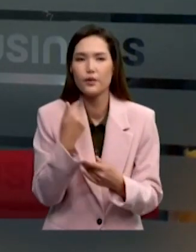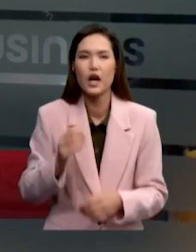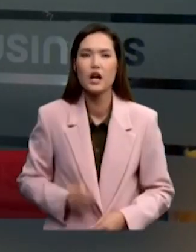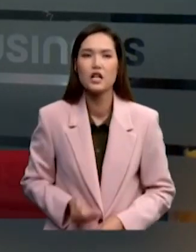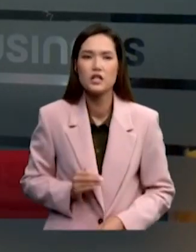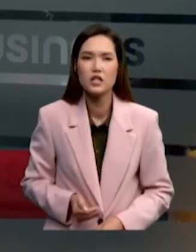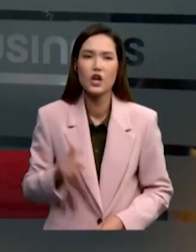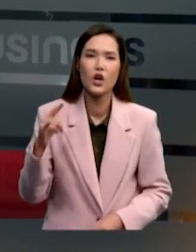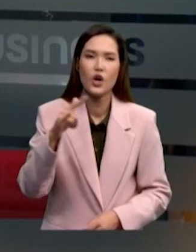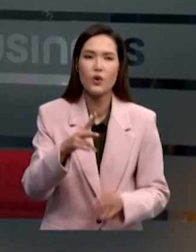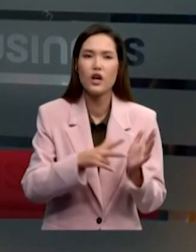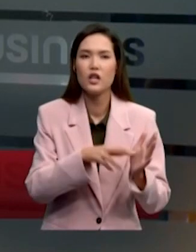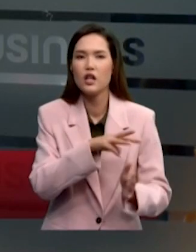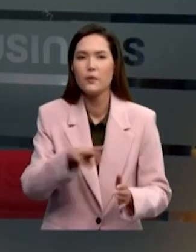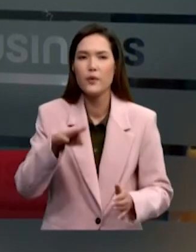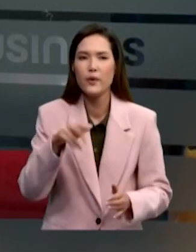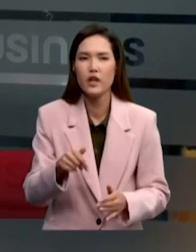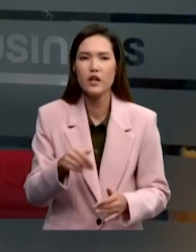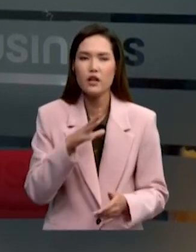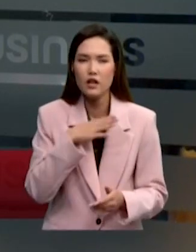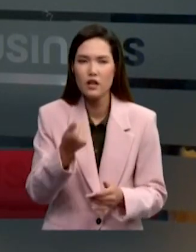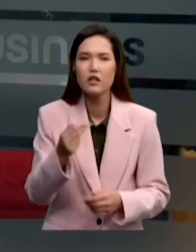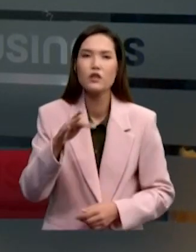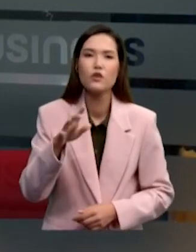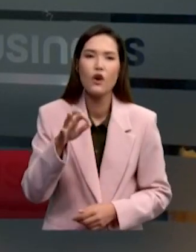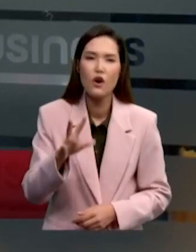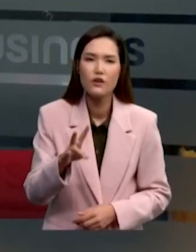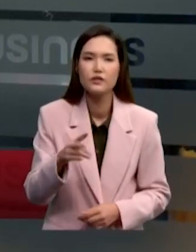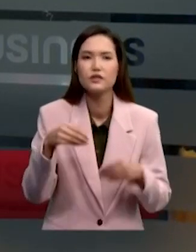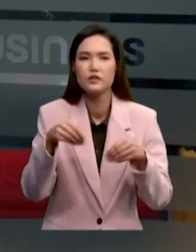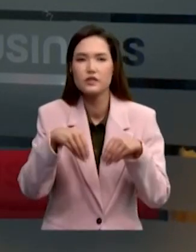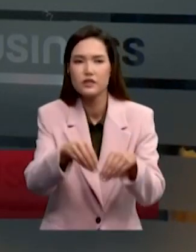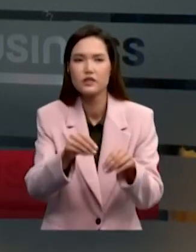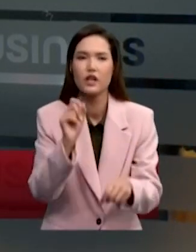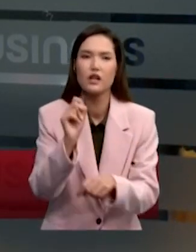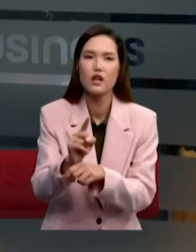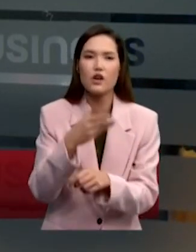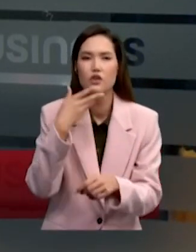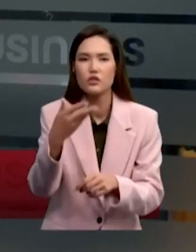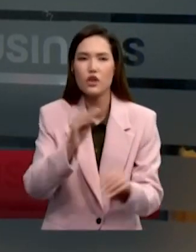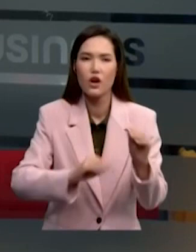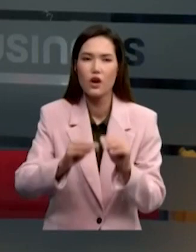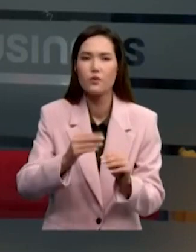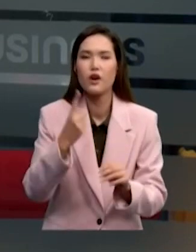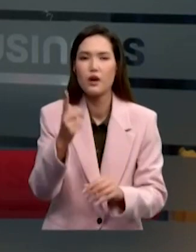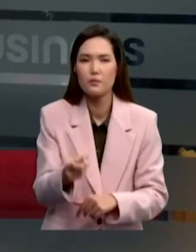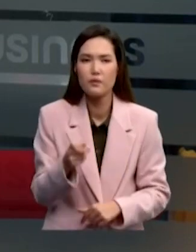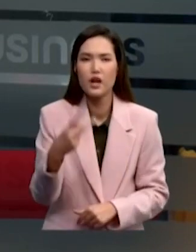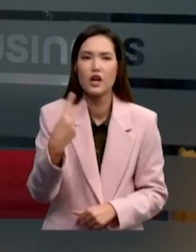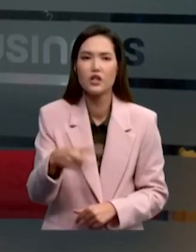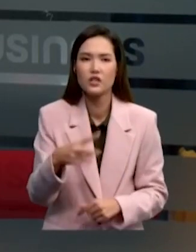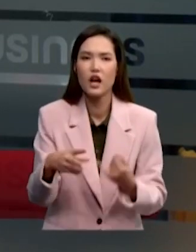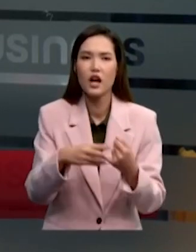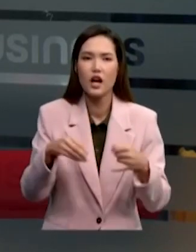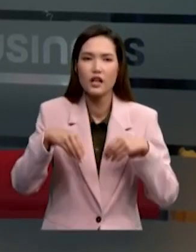аппараты үшін 8 миллион теңгесін сарп еткен. Дрон тыңайтқыш себуді де таптырмас құрал көрінеді, өткені 1 сағатта 20